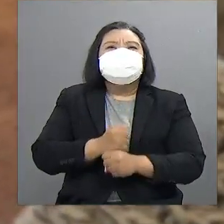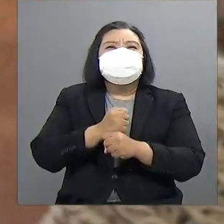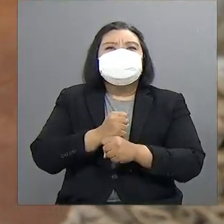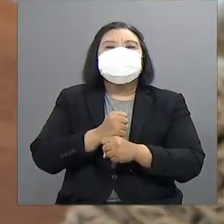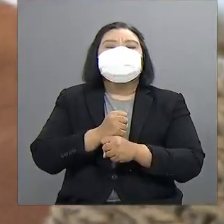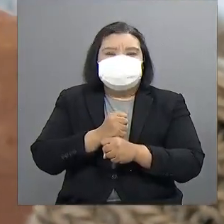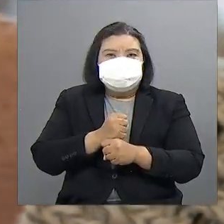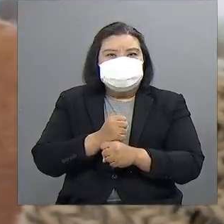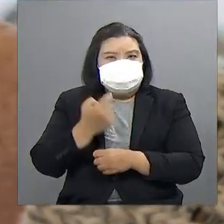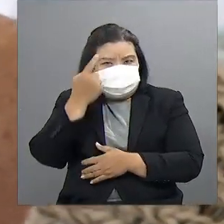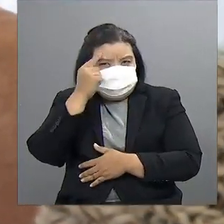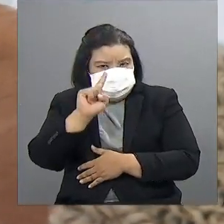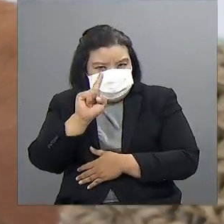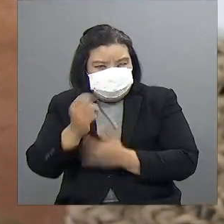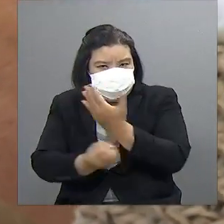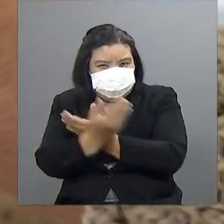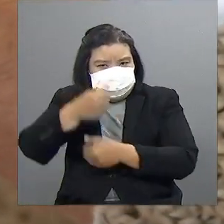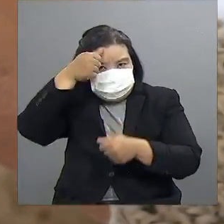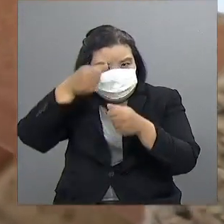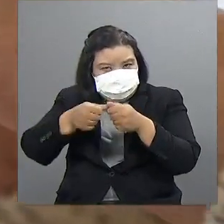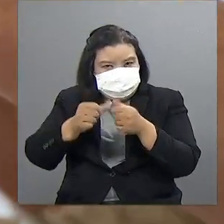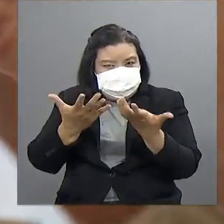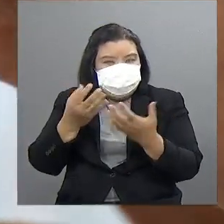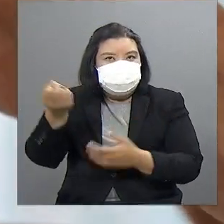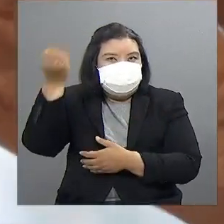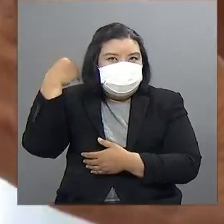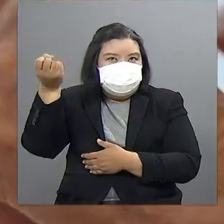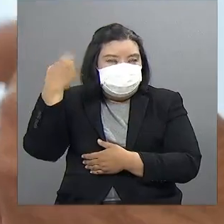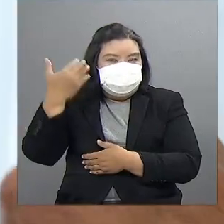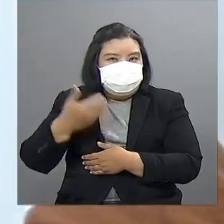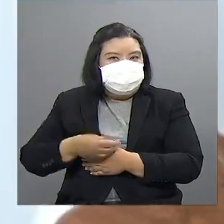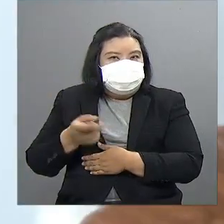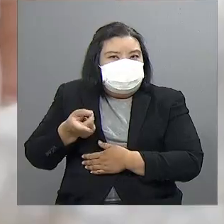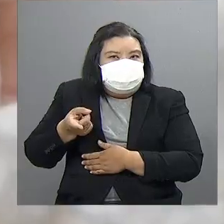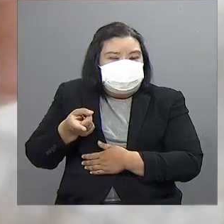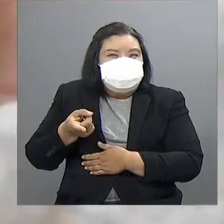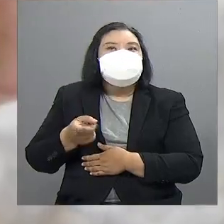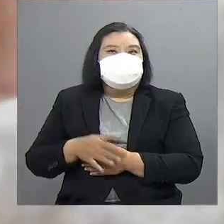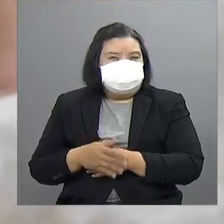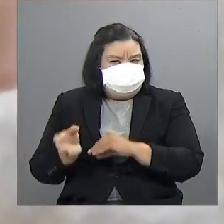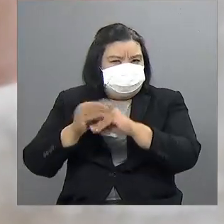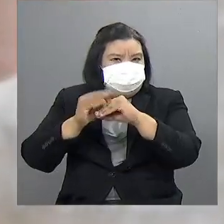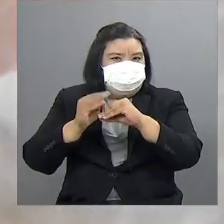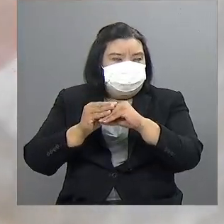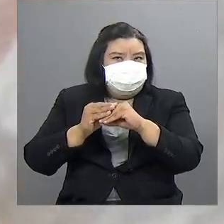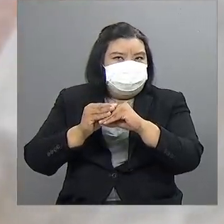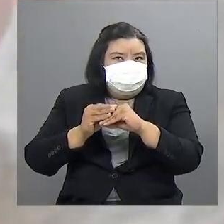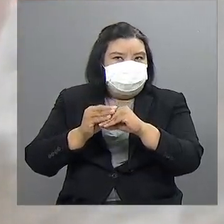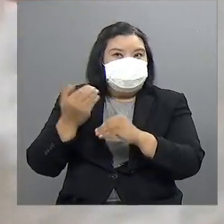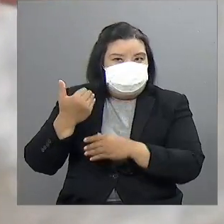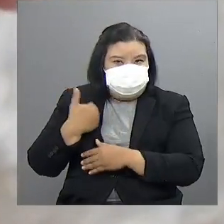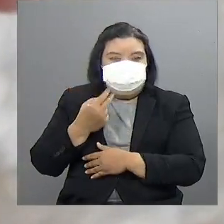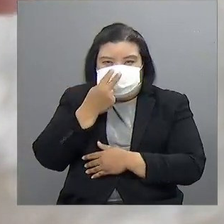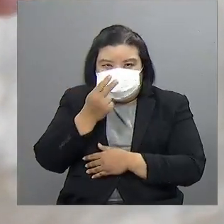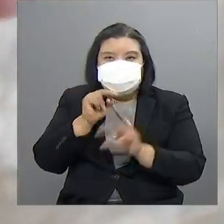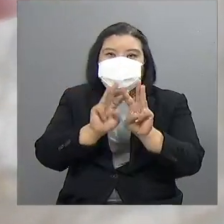เป็นโรคสมองเสื่อมมันจะเพิ่มขึ้นมากขึ้นเป็นแบบทวีคูณอันนี้ข้อมูลเหมือนกันหมดไม่ว่าจะใน